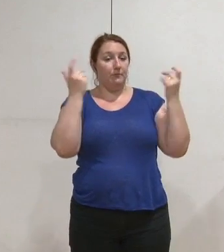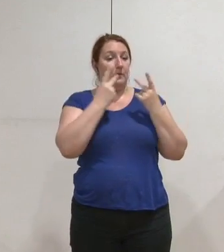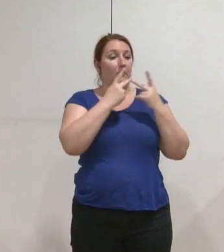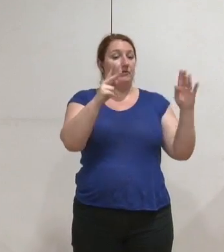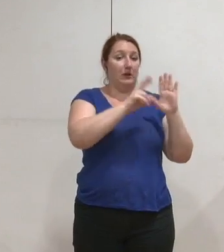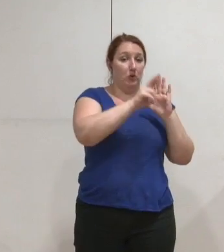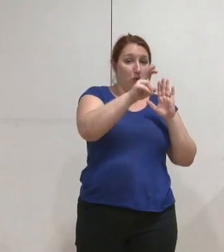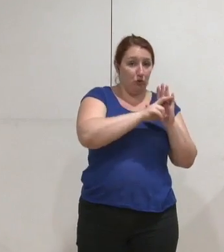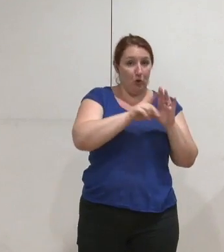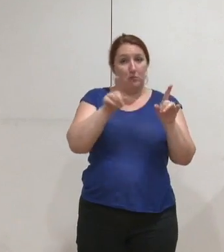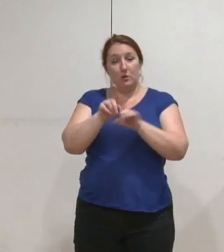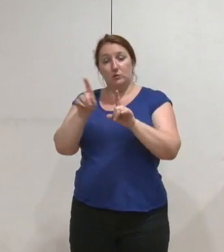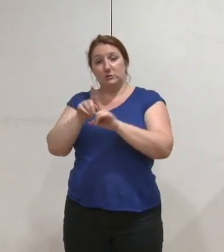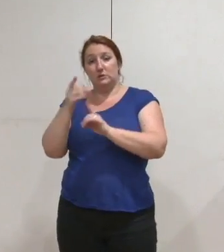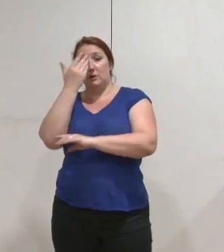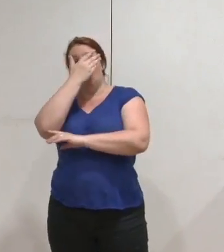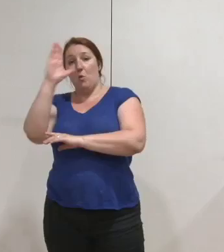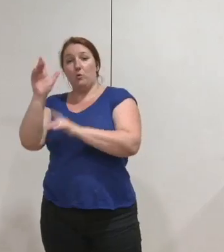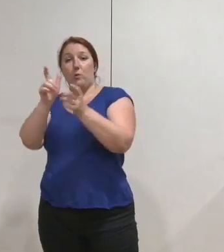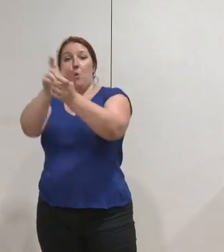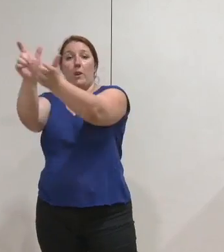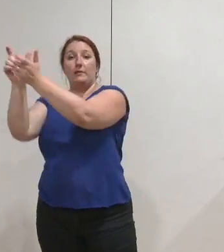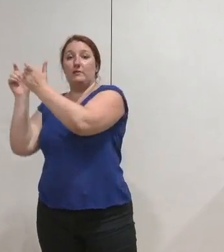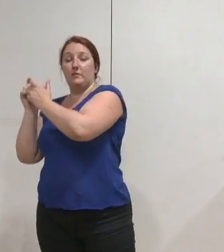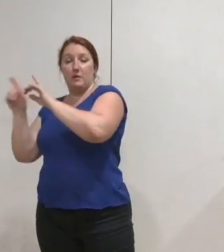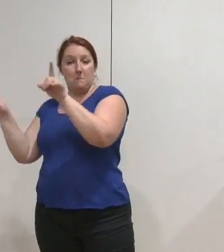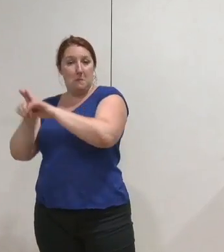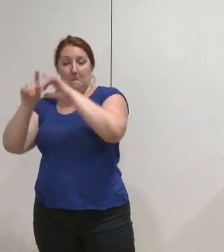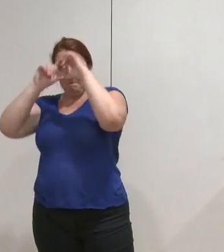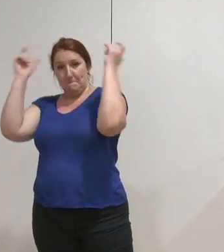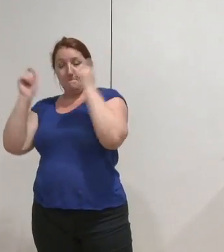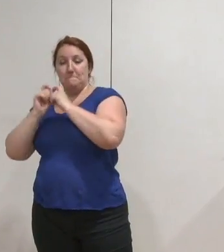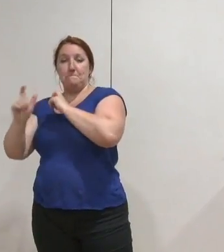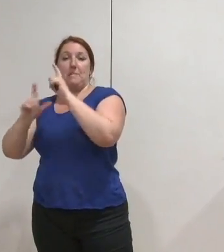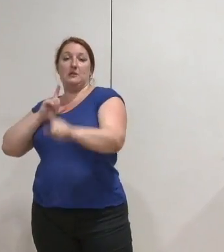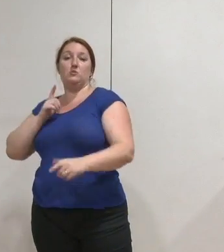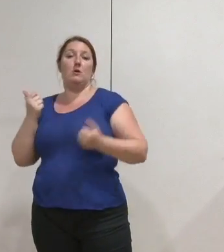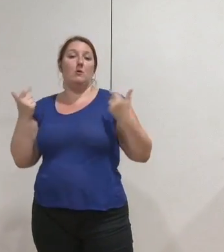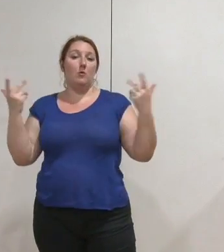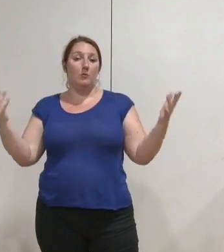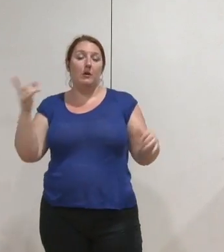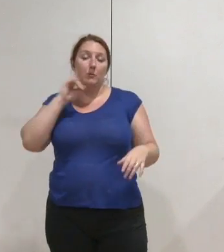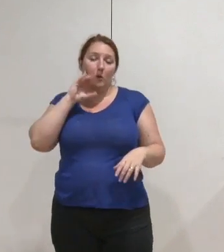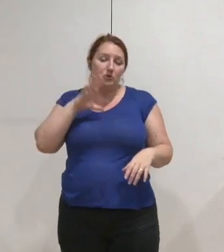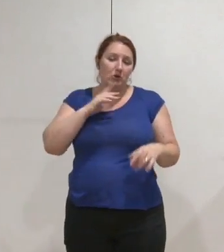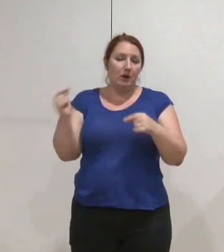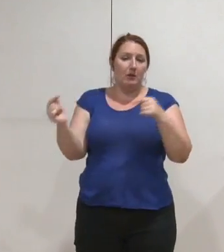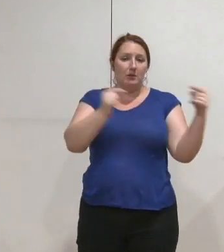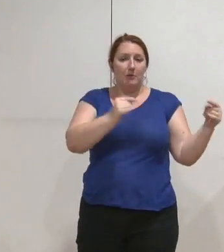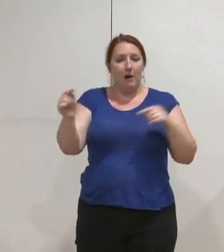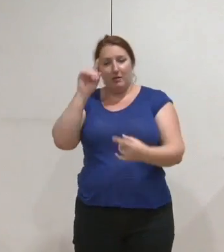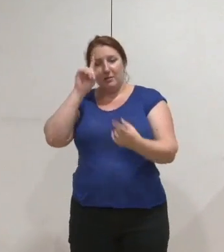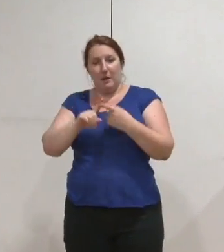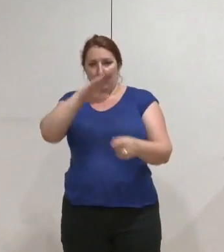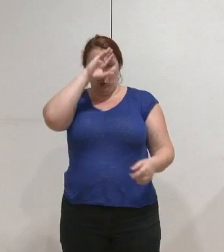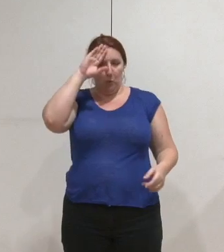gornom mais aussi des autres collectivités parce que vous savez qu'il y a derrière le débat sur le cumul des mandats et des fonctions